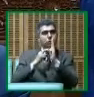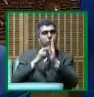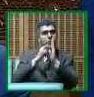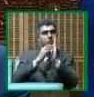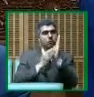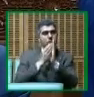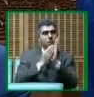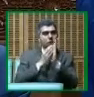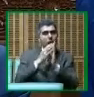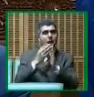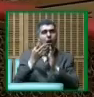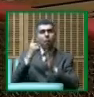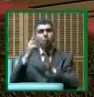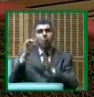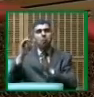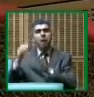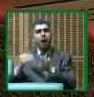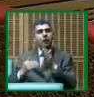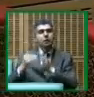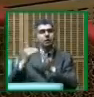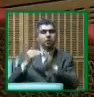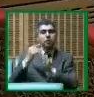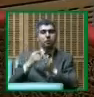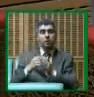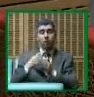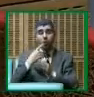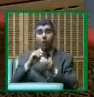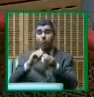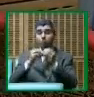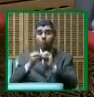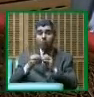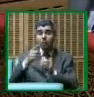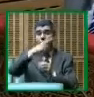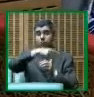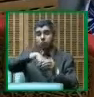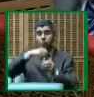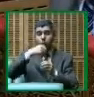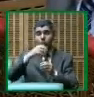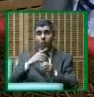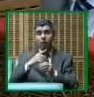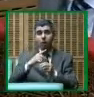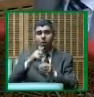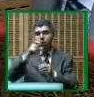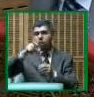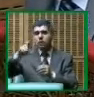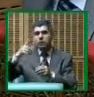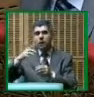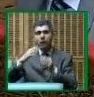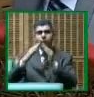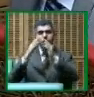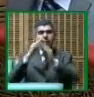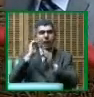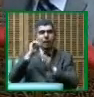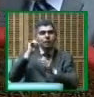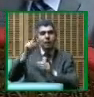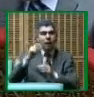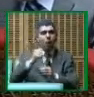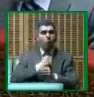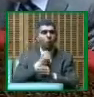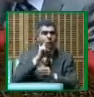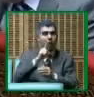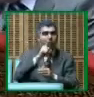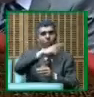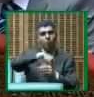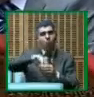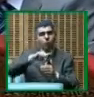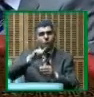الأعداد بالمئات، خاصة في المدن العتيقة. هذا إشكالية مرتبطة بالملكية ديال من؟ مرتبطة بكيب